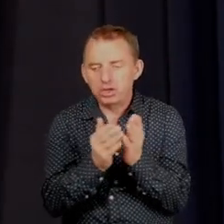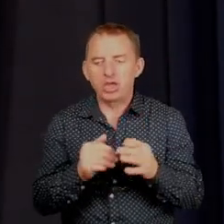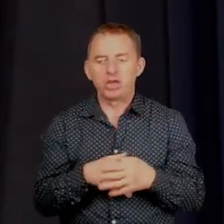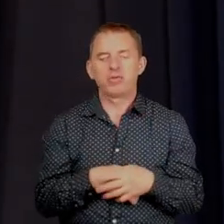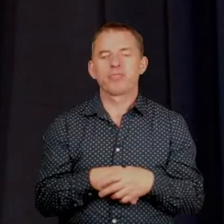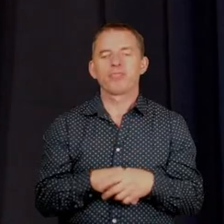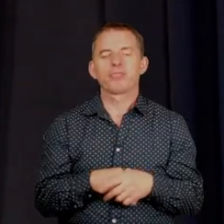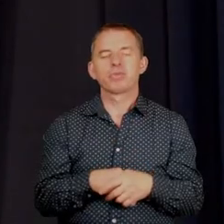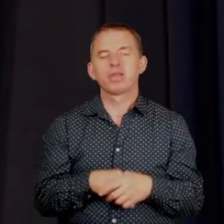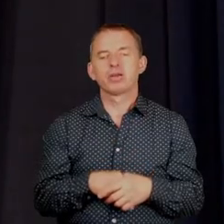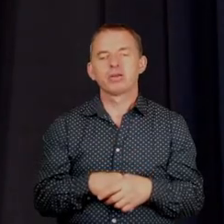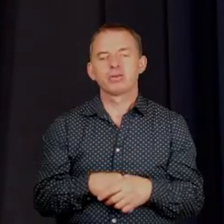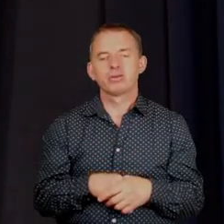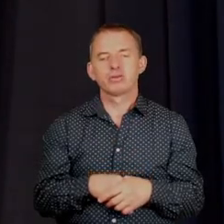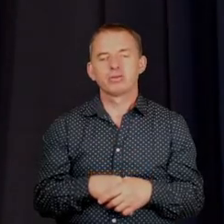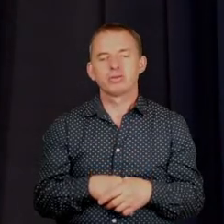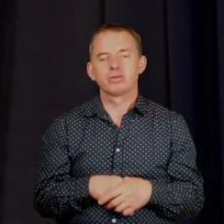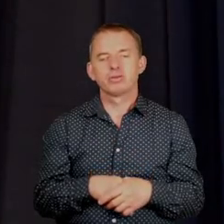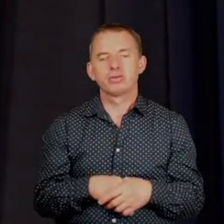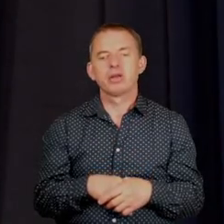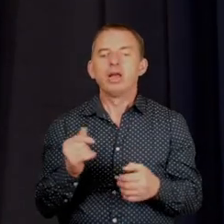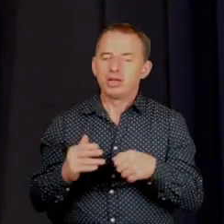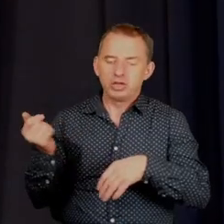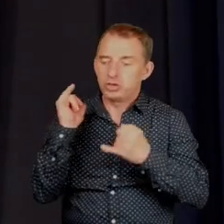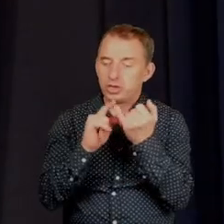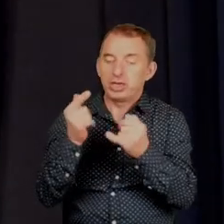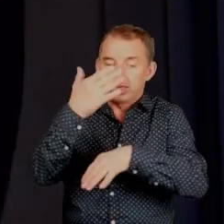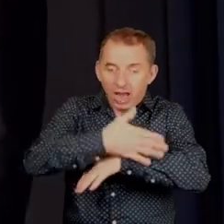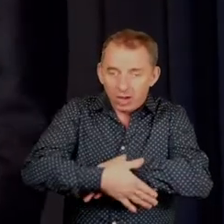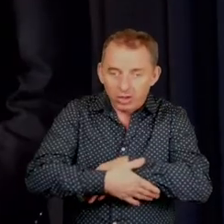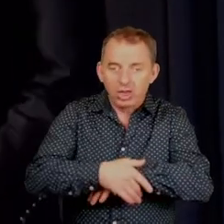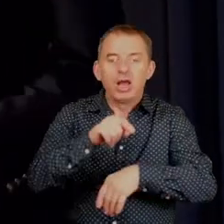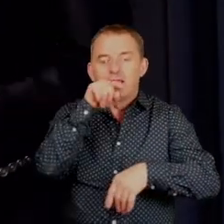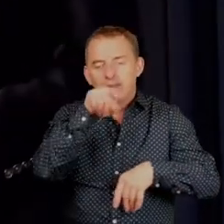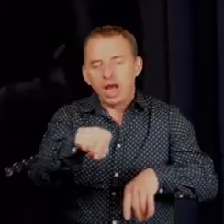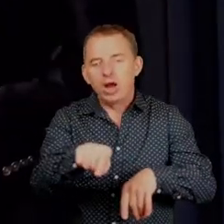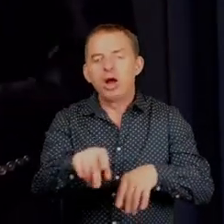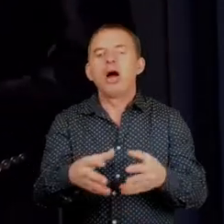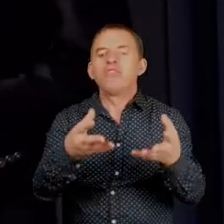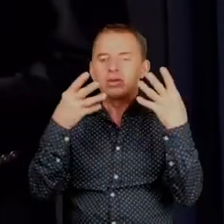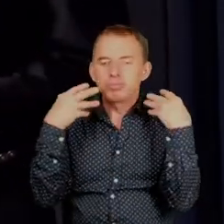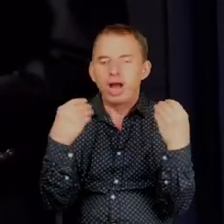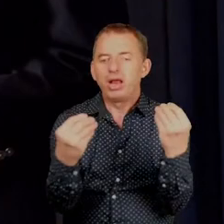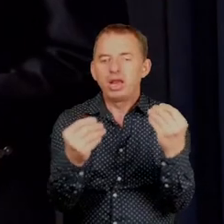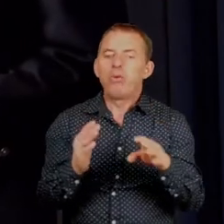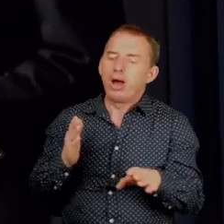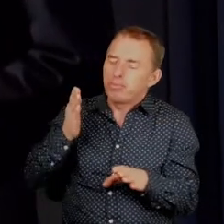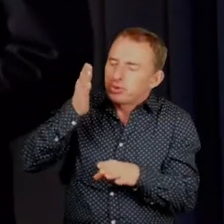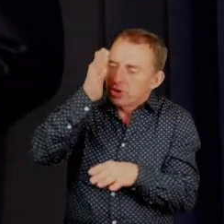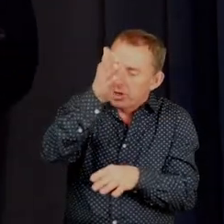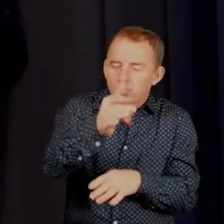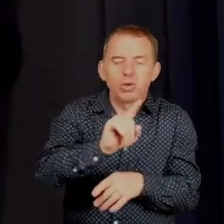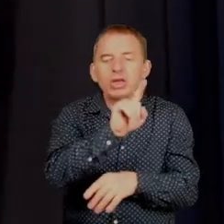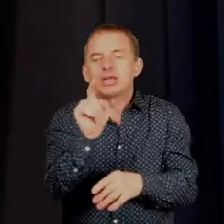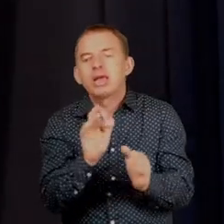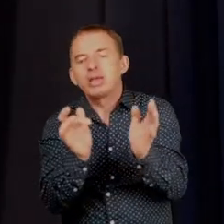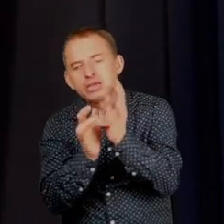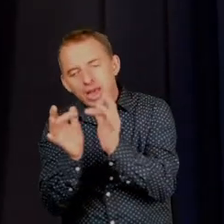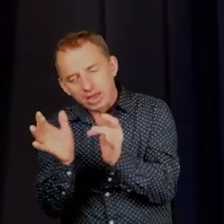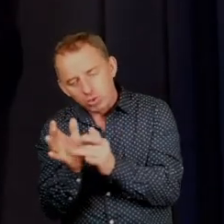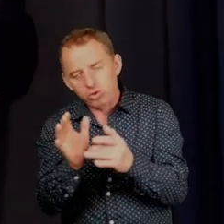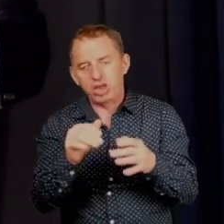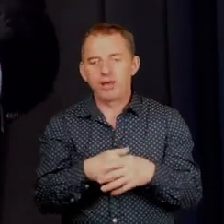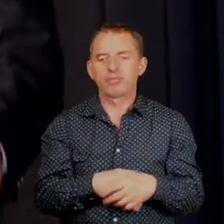glorious, bright future in Jesus. I zakończenie to jest wspaniała przyszłość z Jezusem. Did you notice